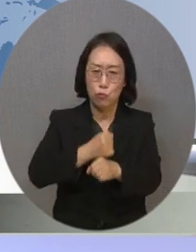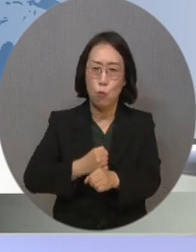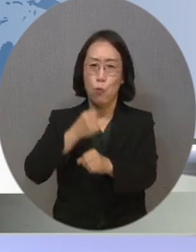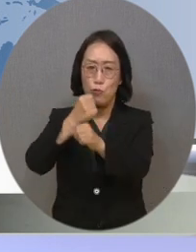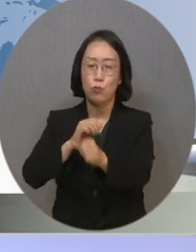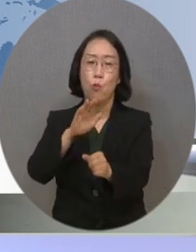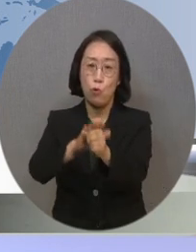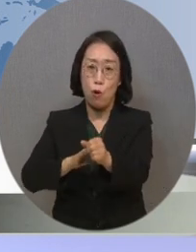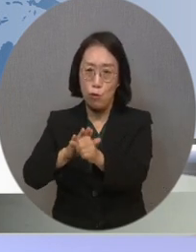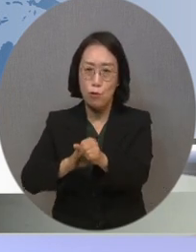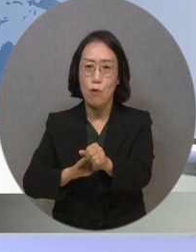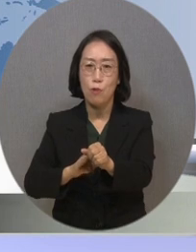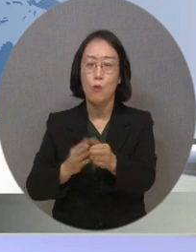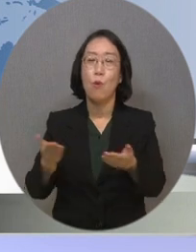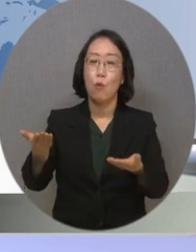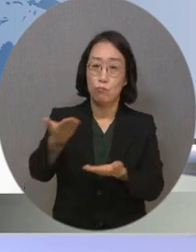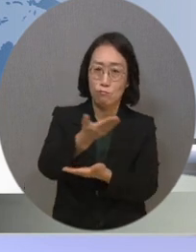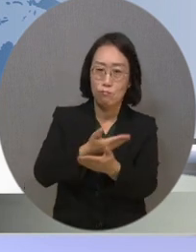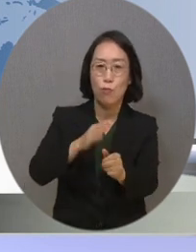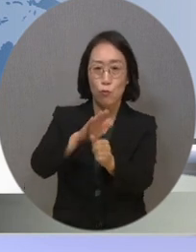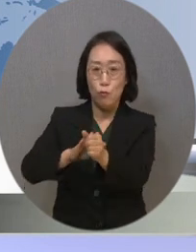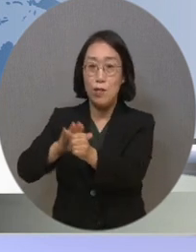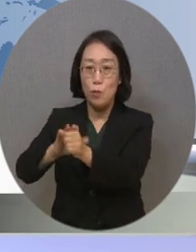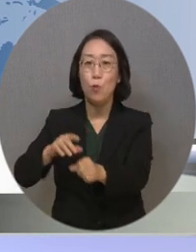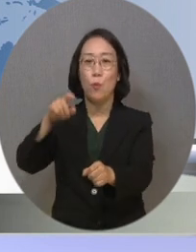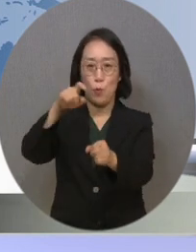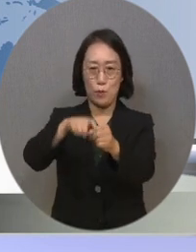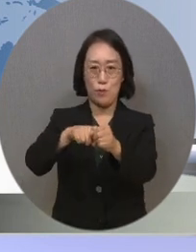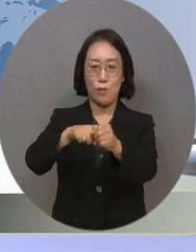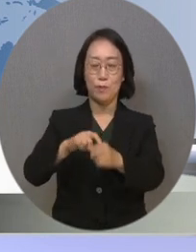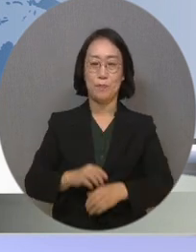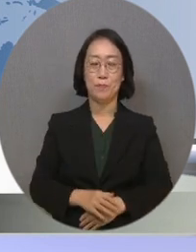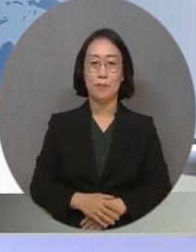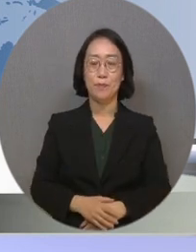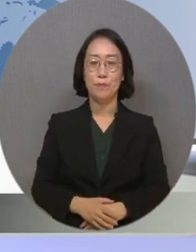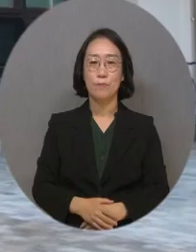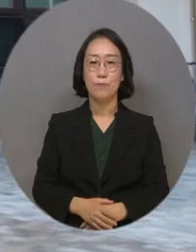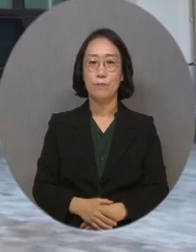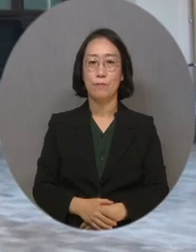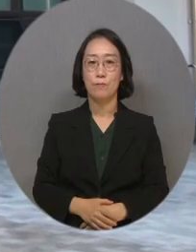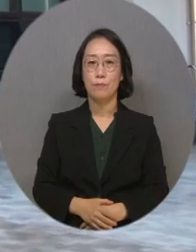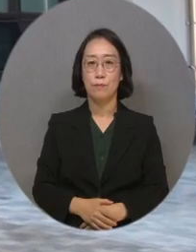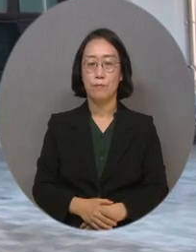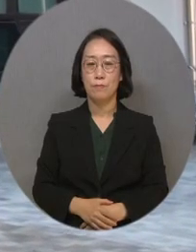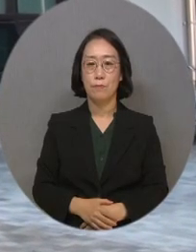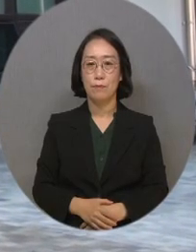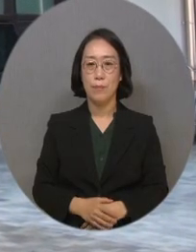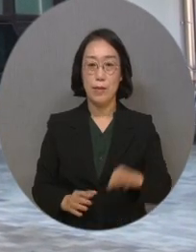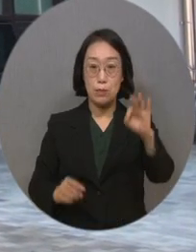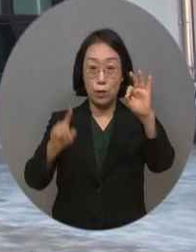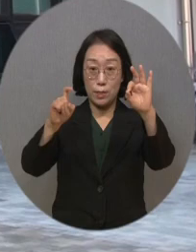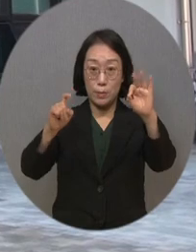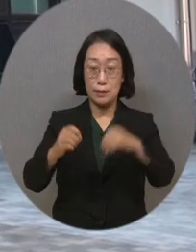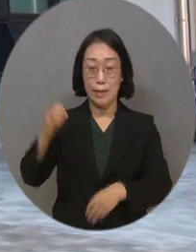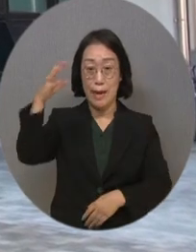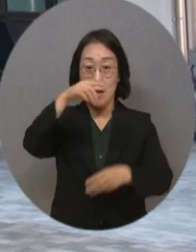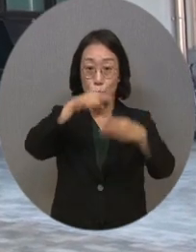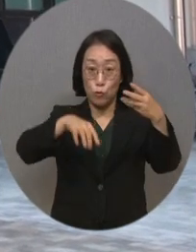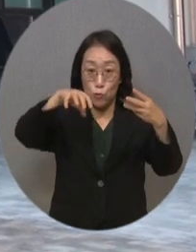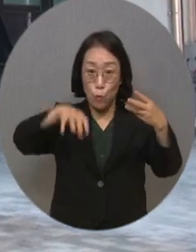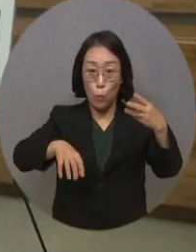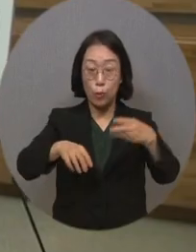마음을 서로 나누며 위로하는 자리였는데요. 정은성 기자입니다. 지난 11일 양주